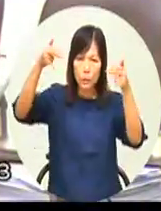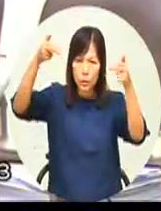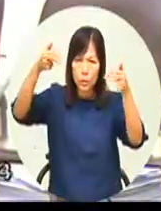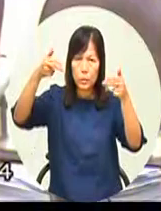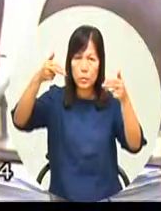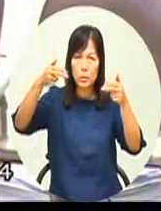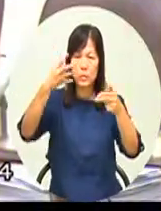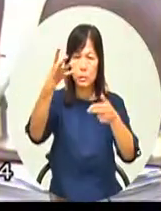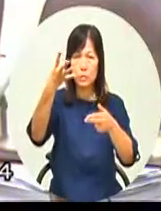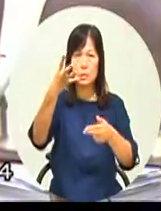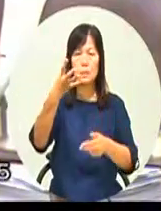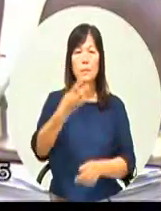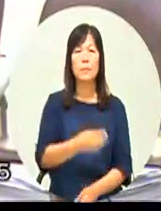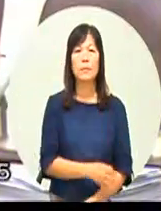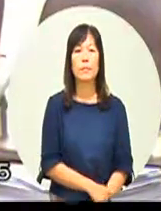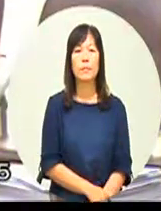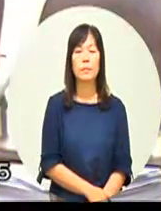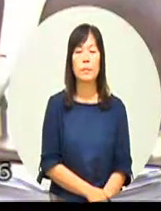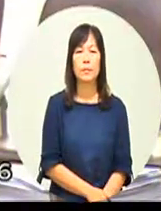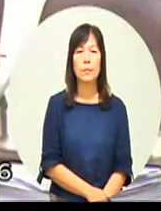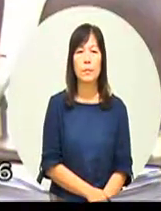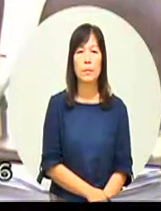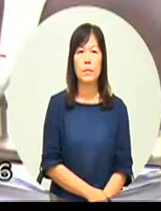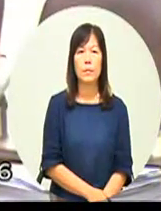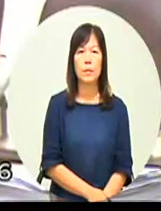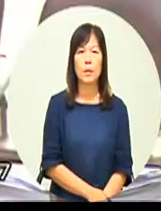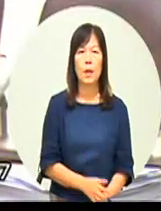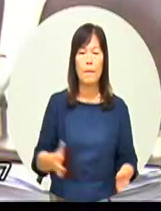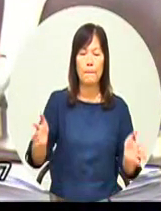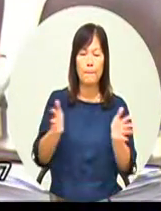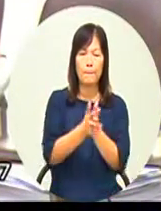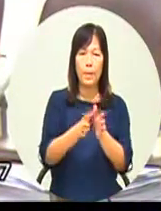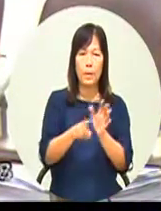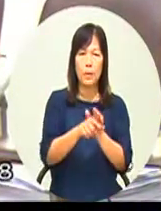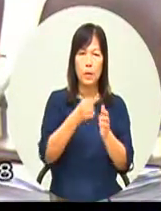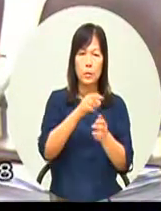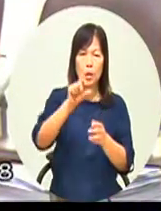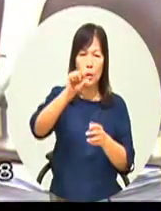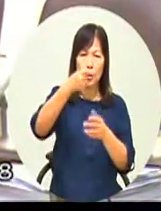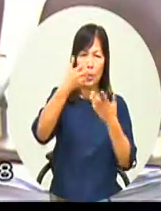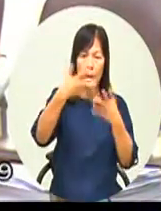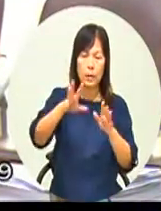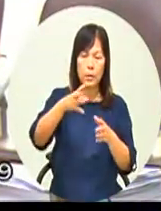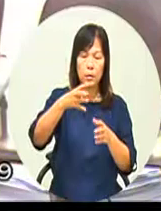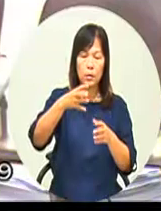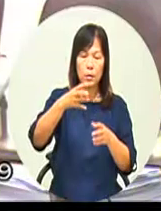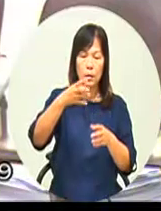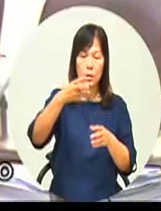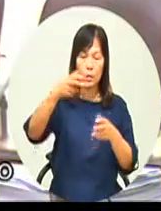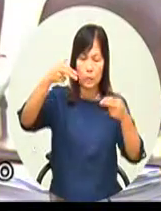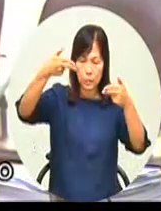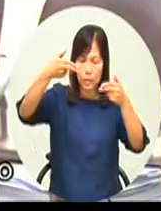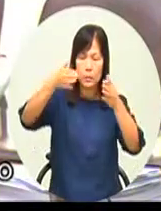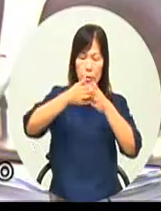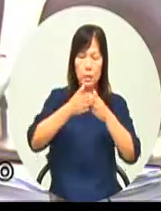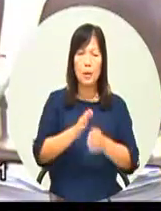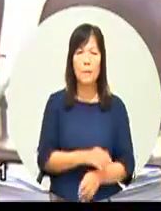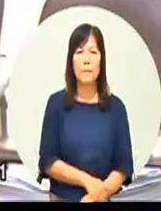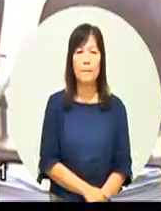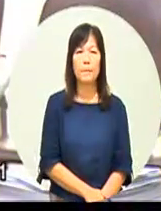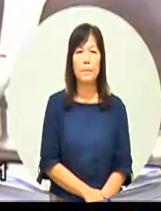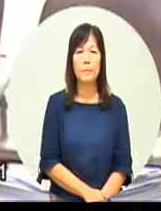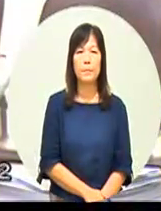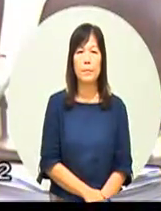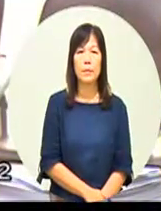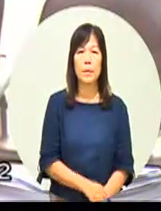影，这个摄影机总共必须要装设504个摄影机。在捷